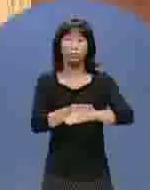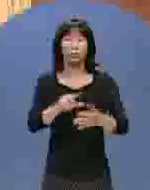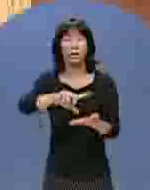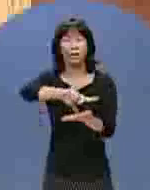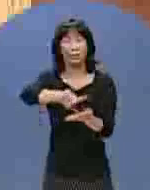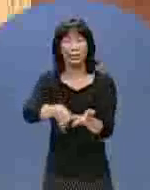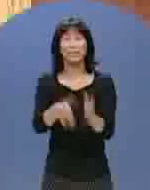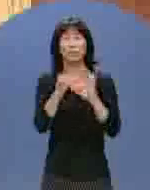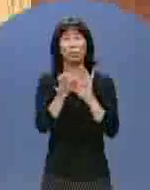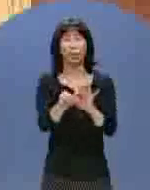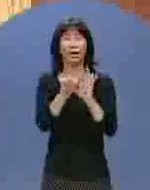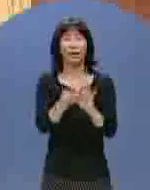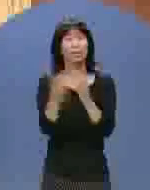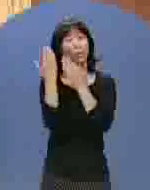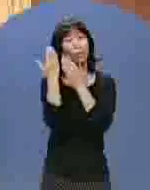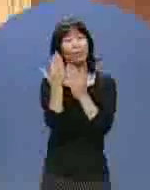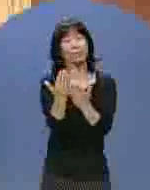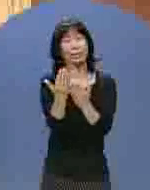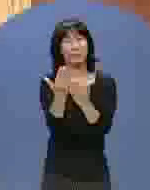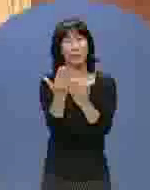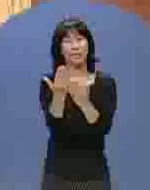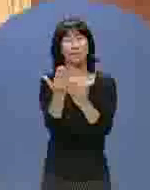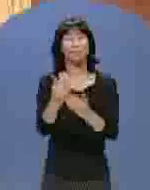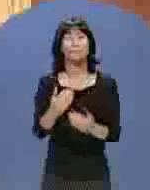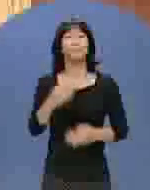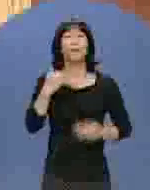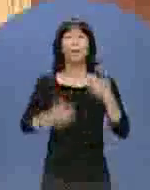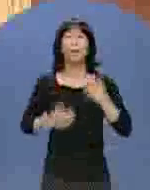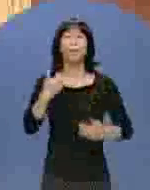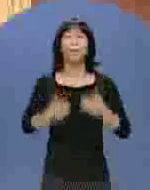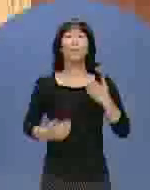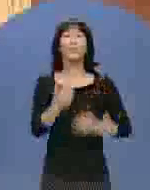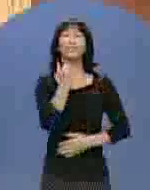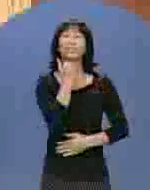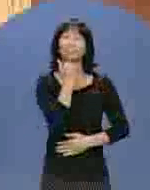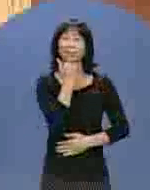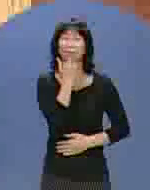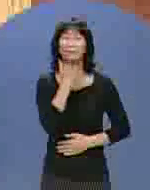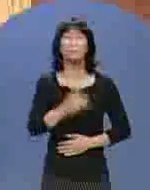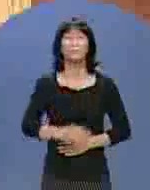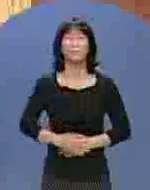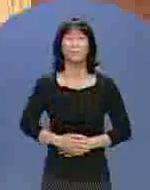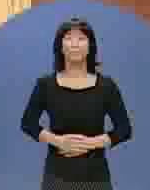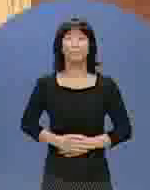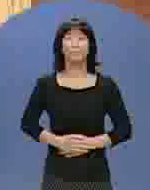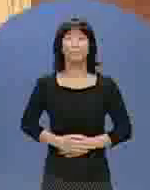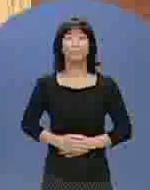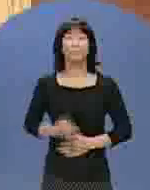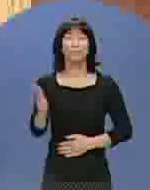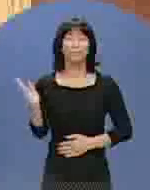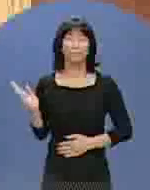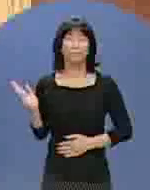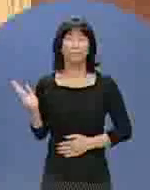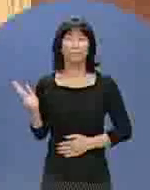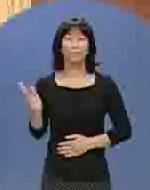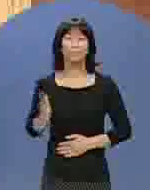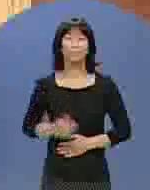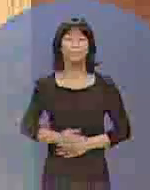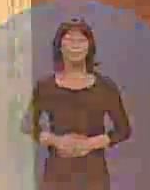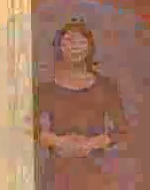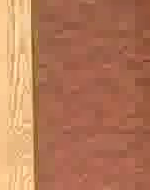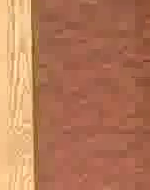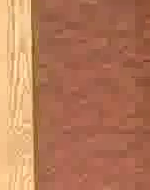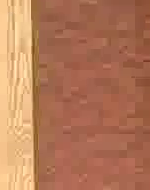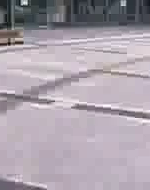との関わりなどを伺います。どうぞお楽しみに。では初めの話題です。